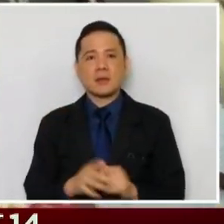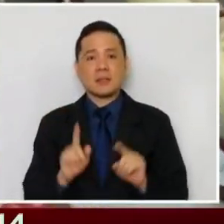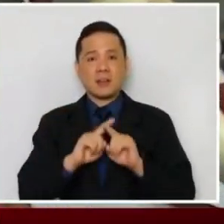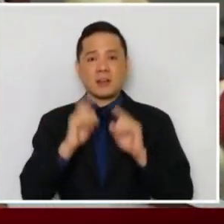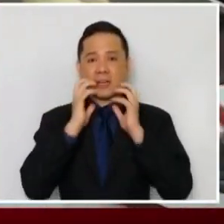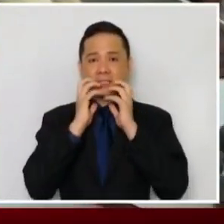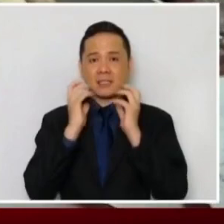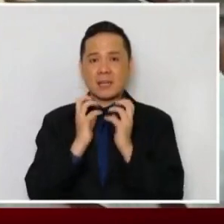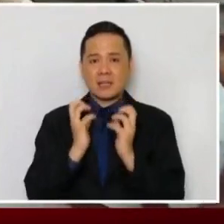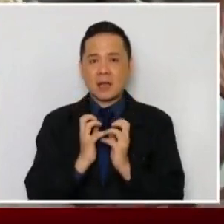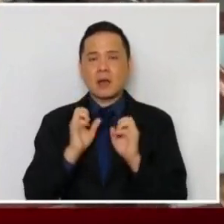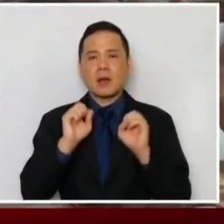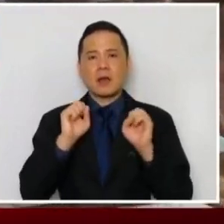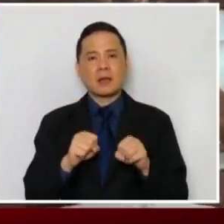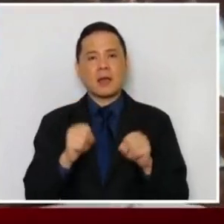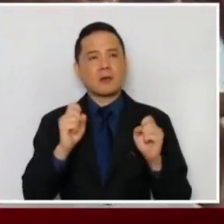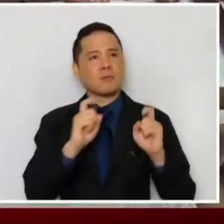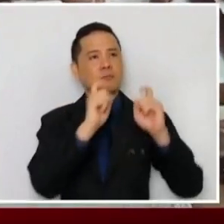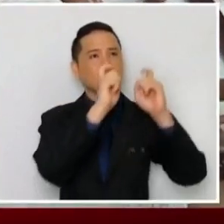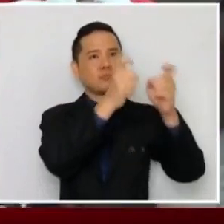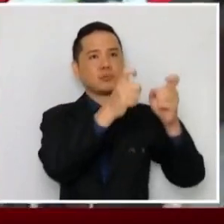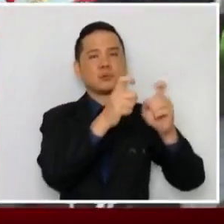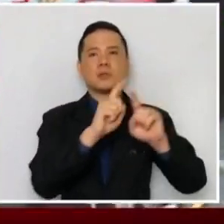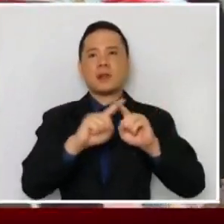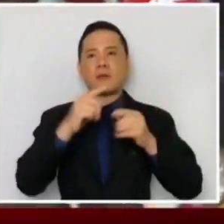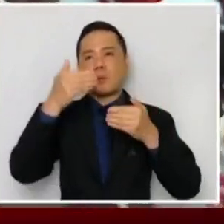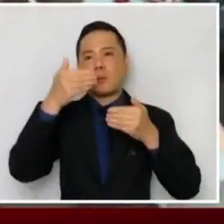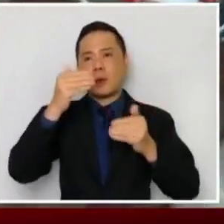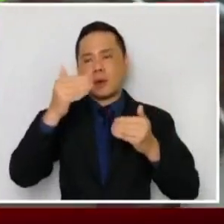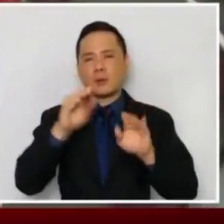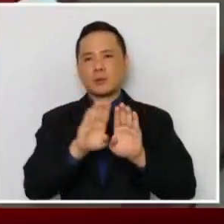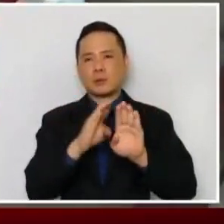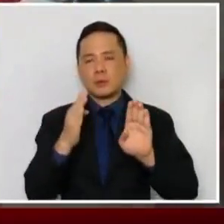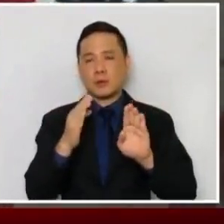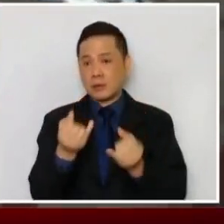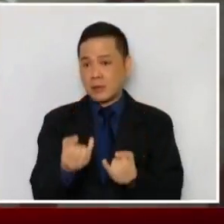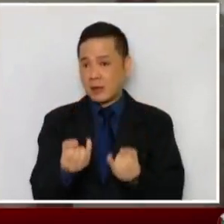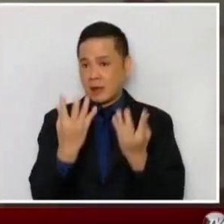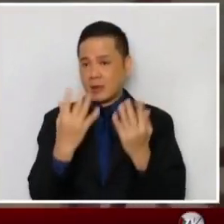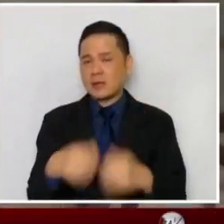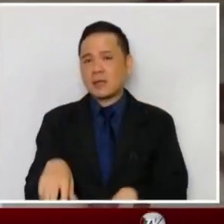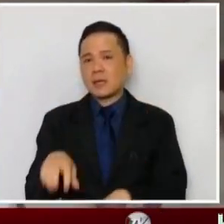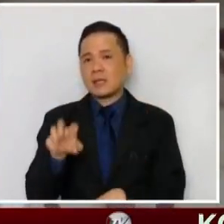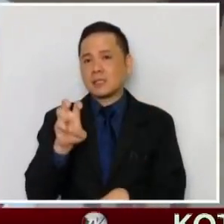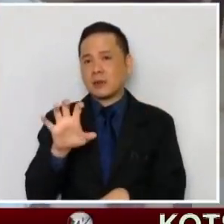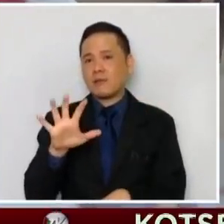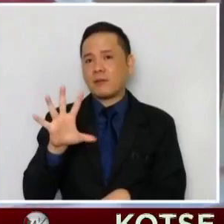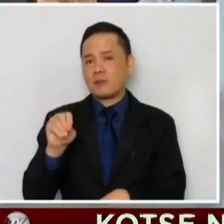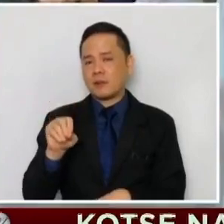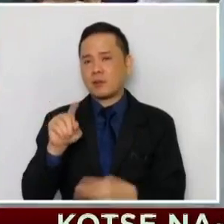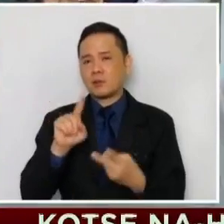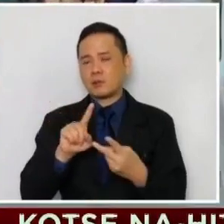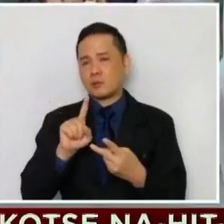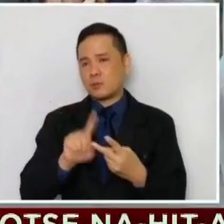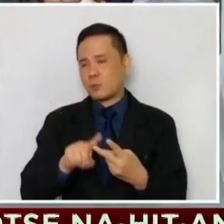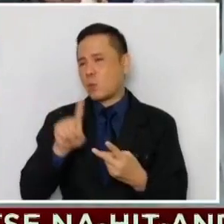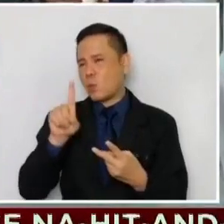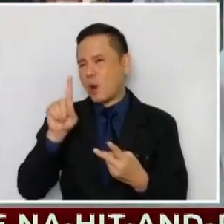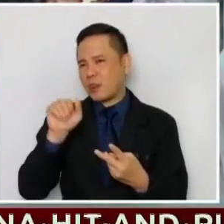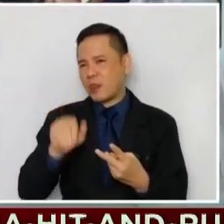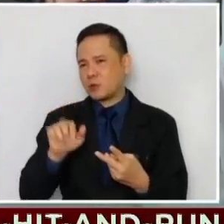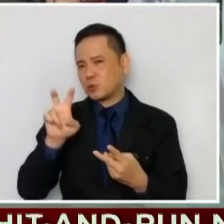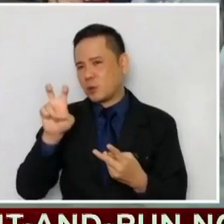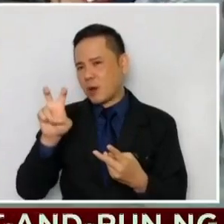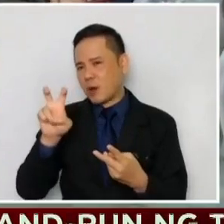na pwedeng isabit sa mga pinto at bintana, 650 pesos hanggang 1,200 pesos. Ang life